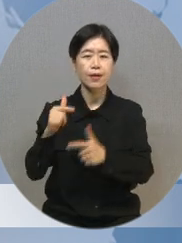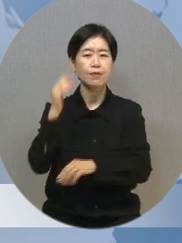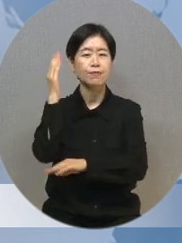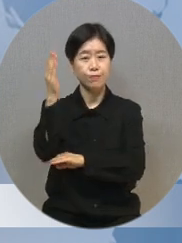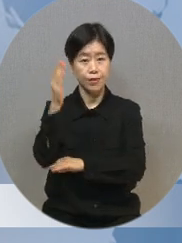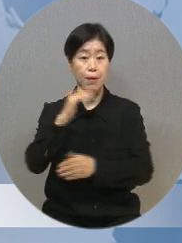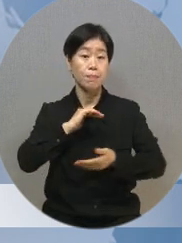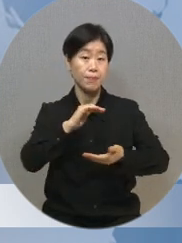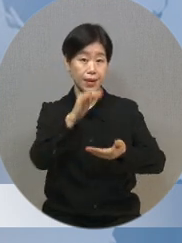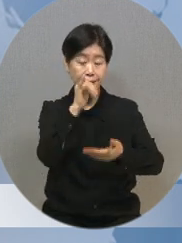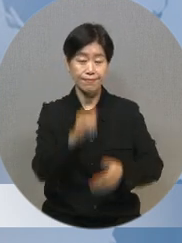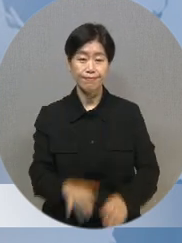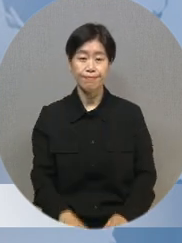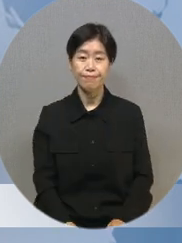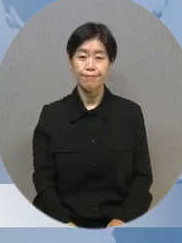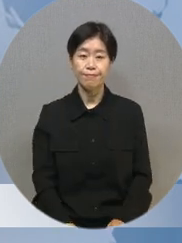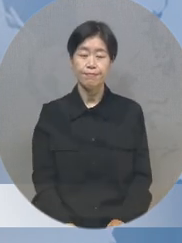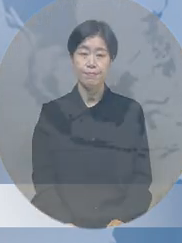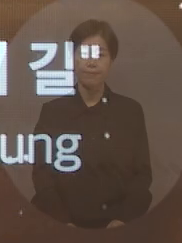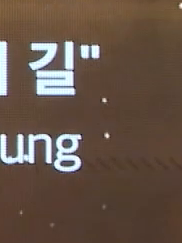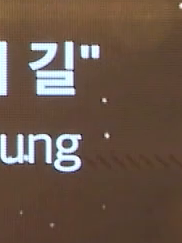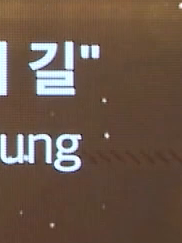이어졌습니다. 김지훈 기자입니다.